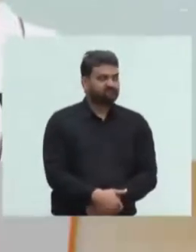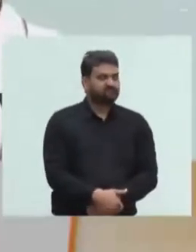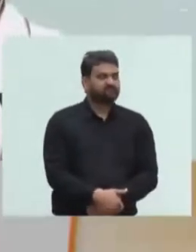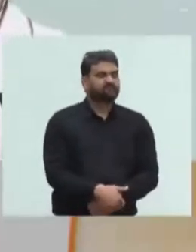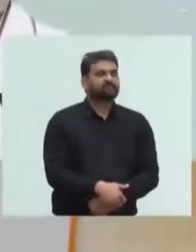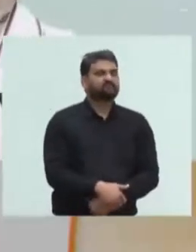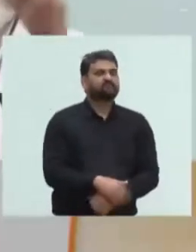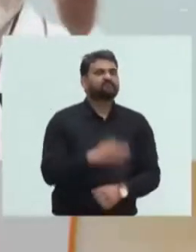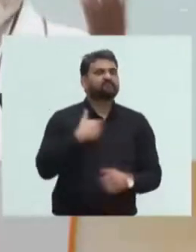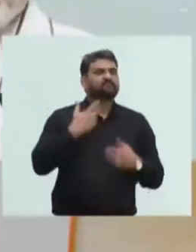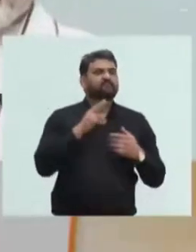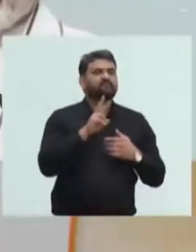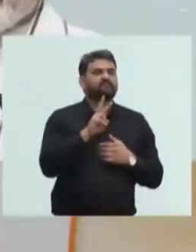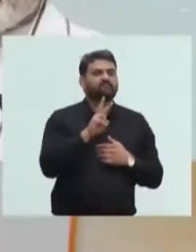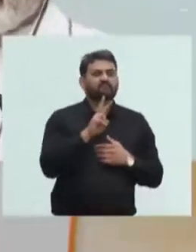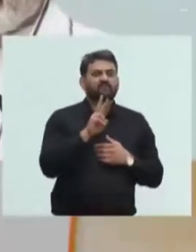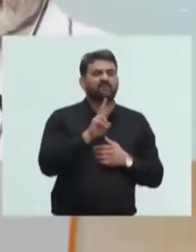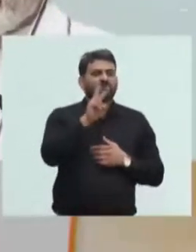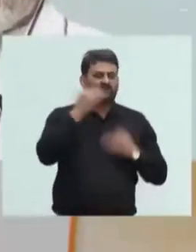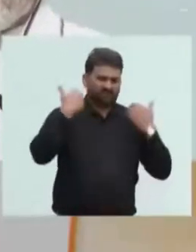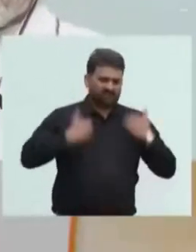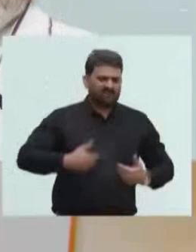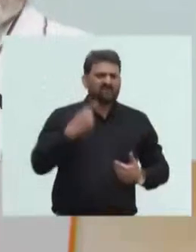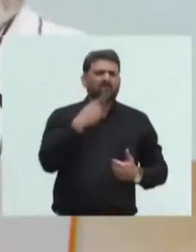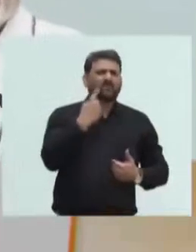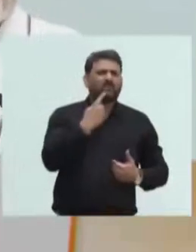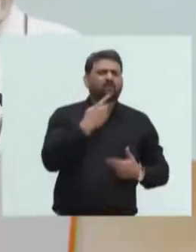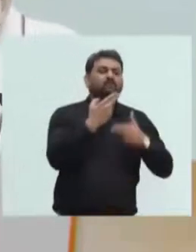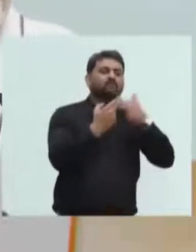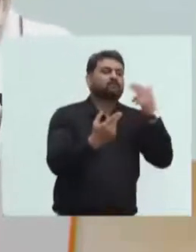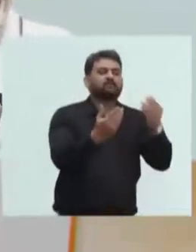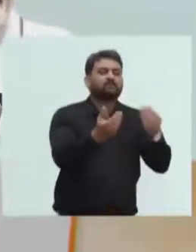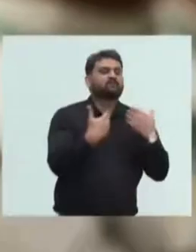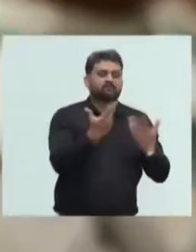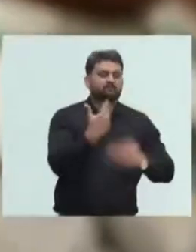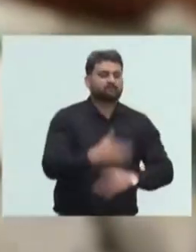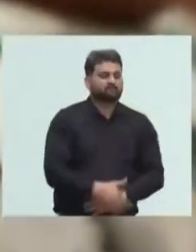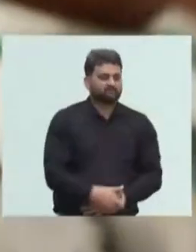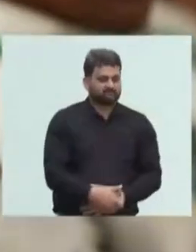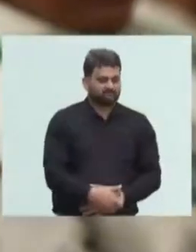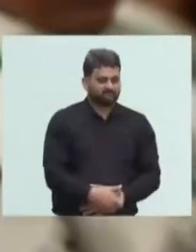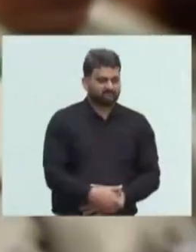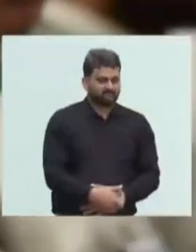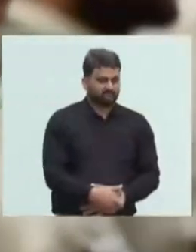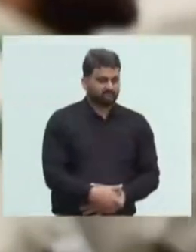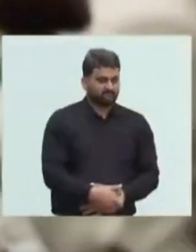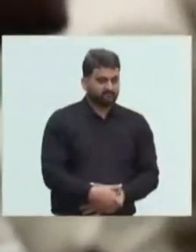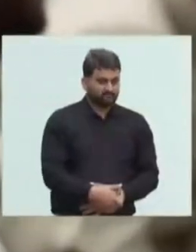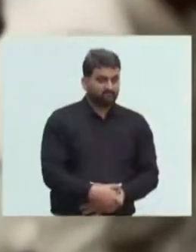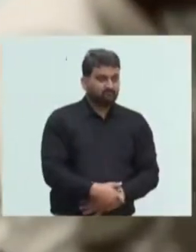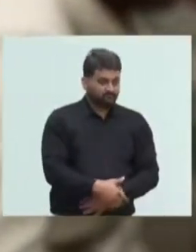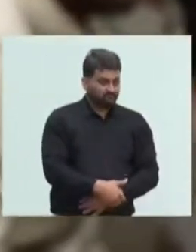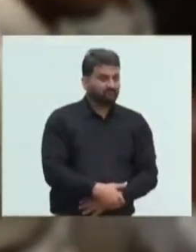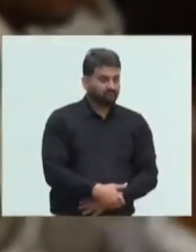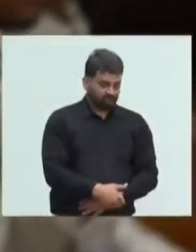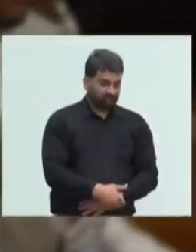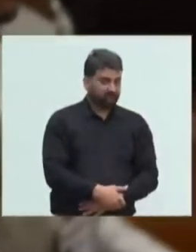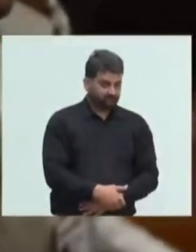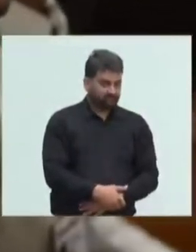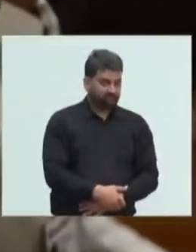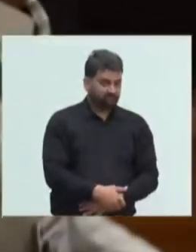आप बताइए अपने विषय में थोड़ा बताइए देशवासी देखना यहां पर आपको अ मैं